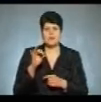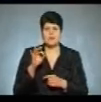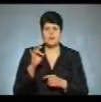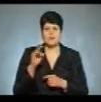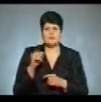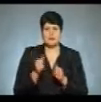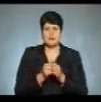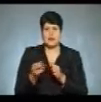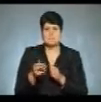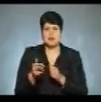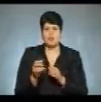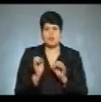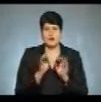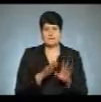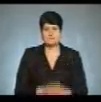біля Маріуполя.